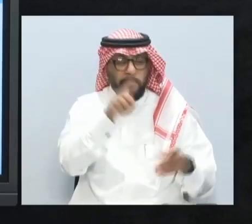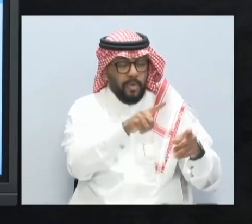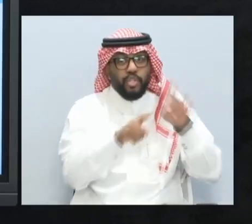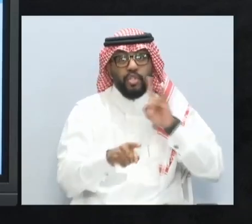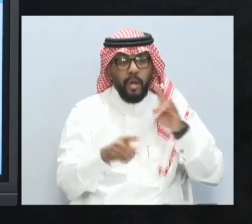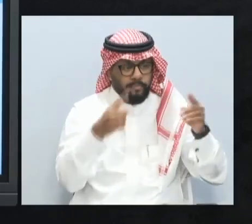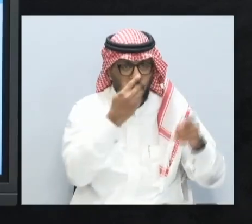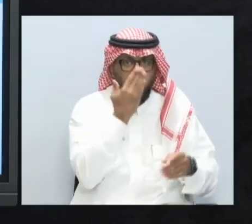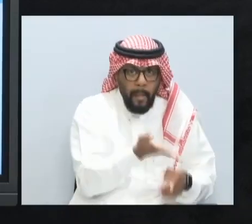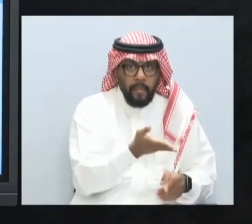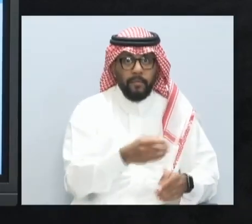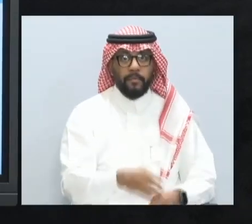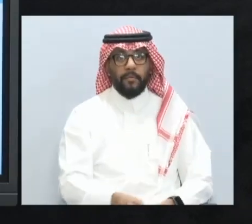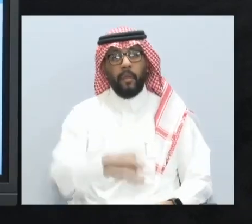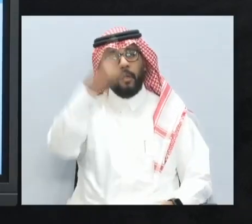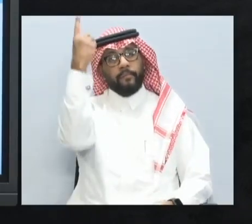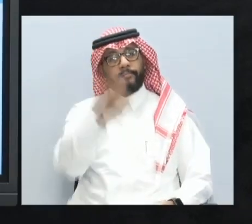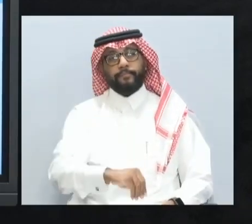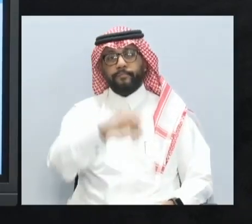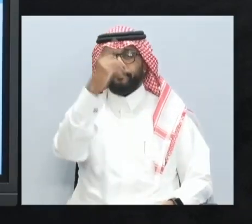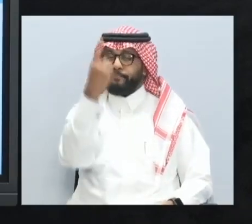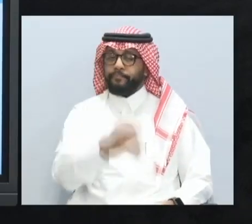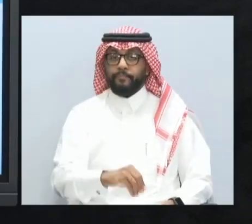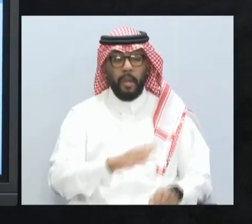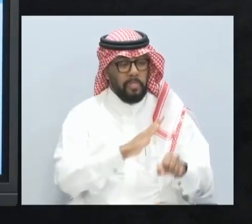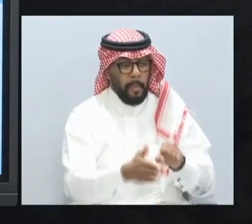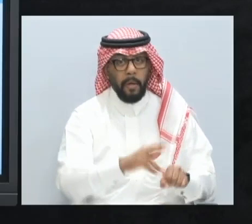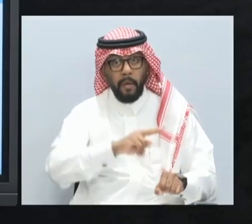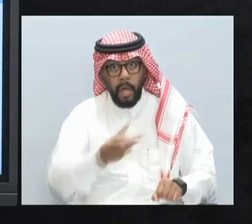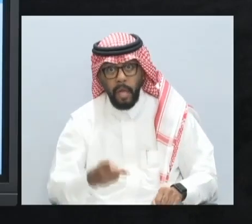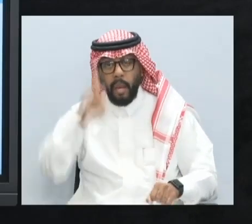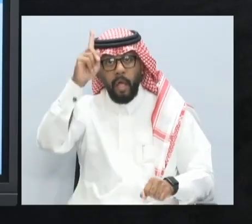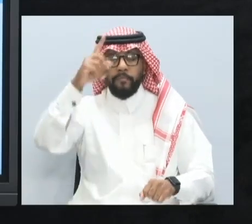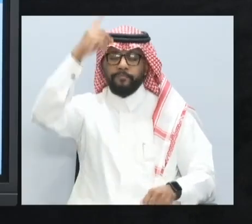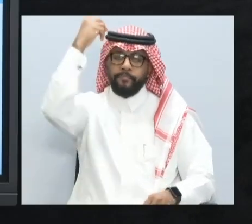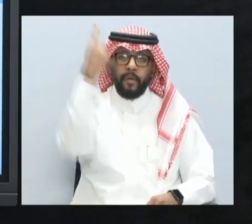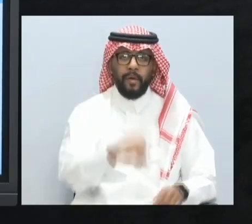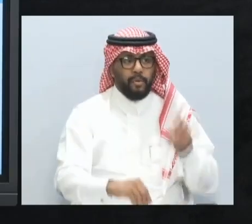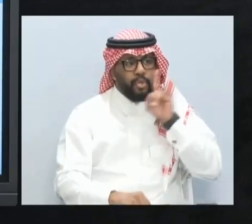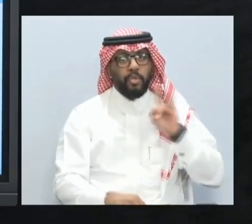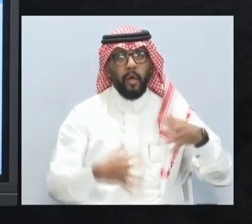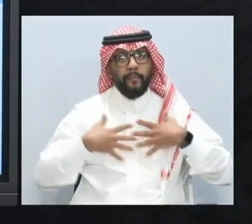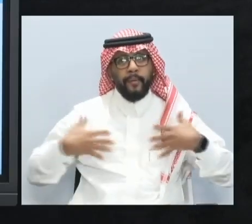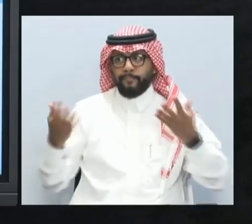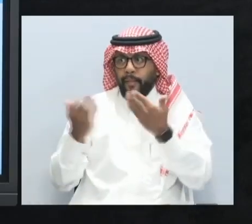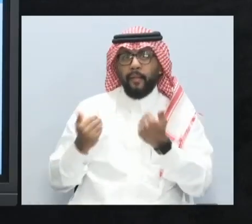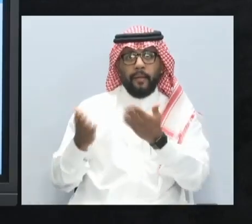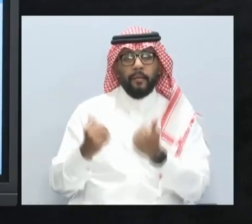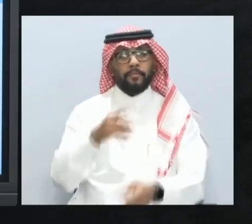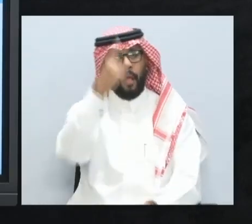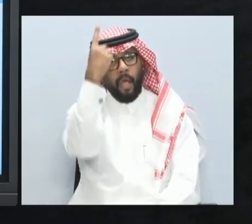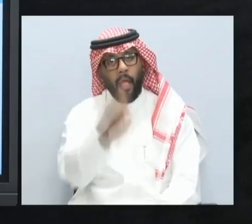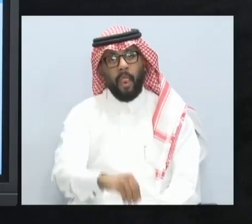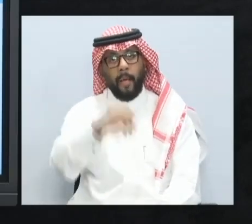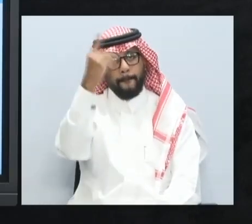السلامه والعافيه كيف اذا قرب باشياء من ذبح لغير الله لهذا الشيطان ولهذا الساحر الفلاني